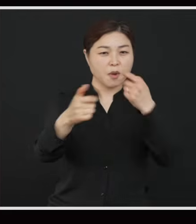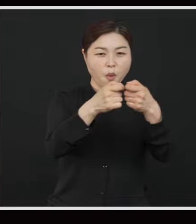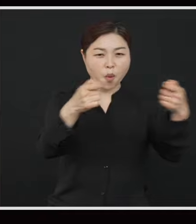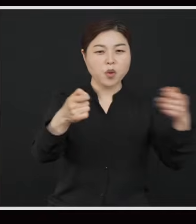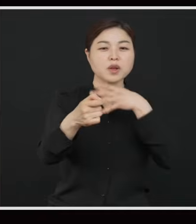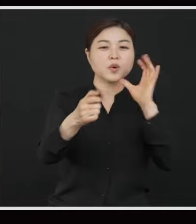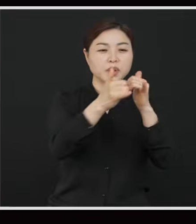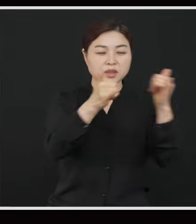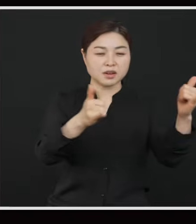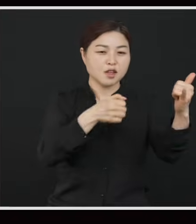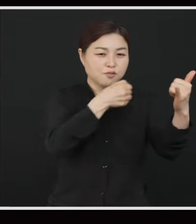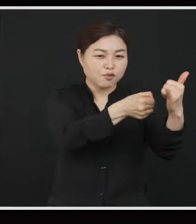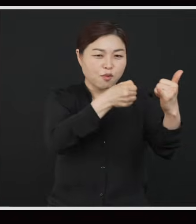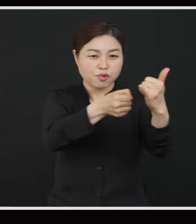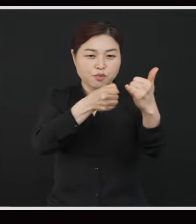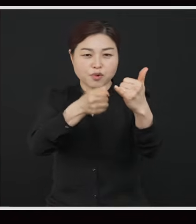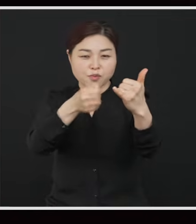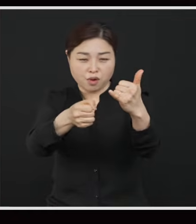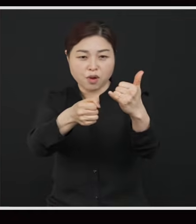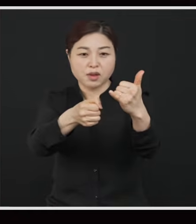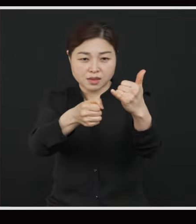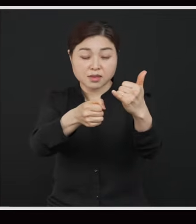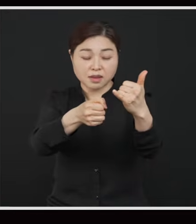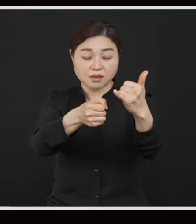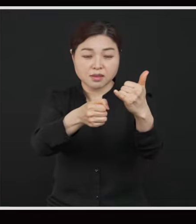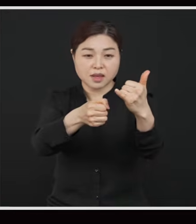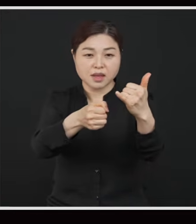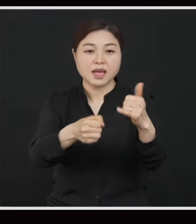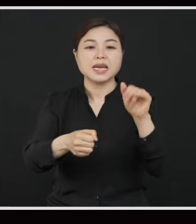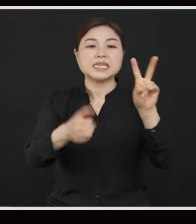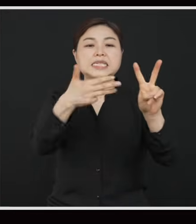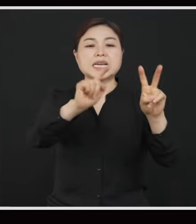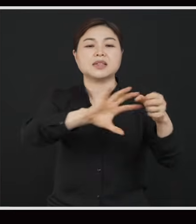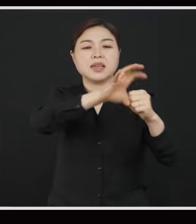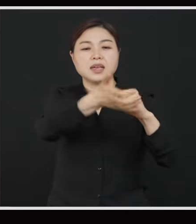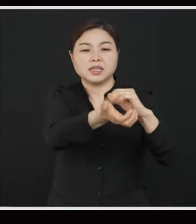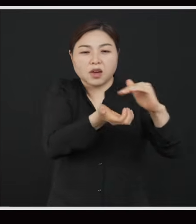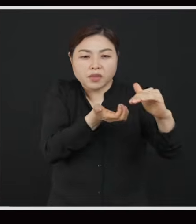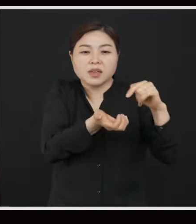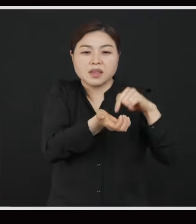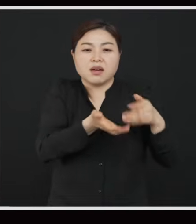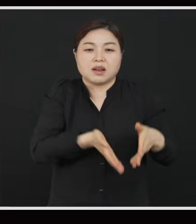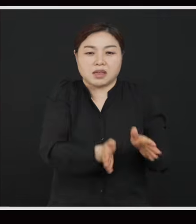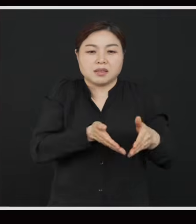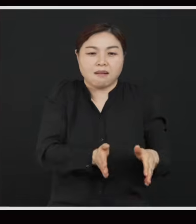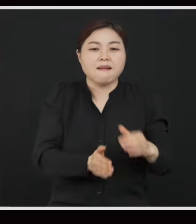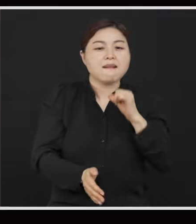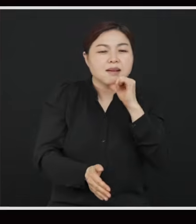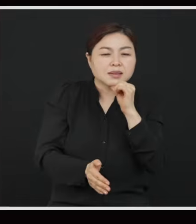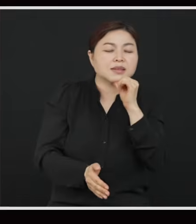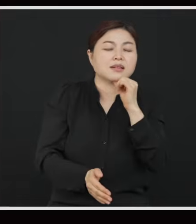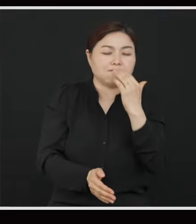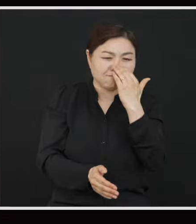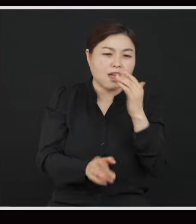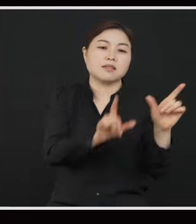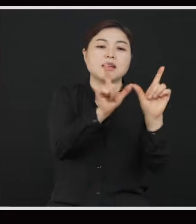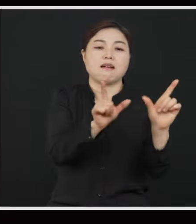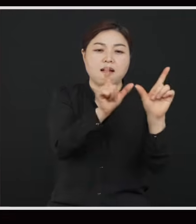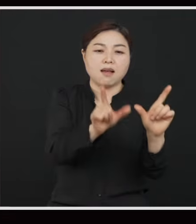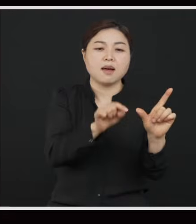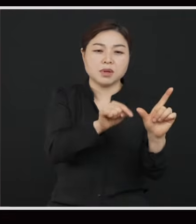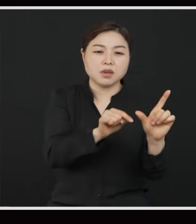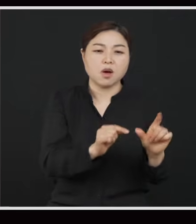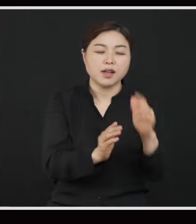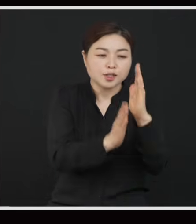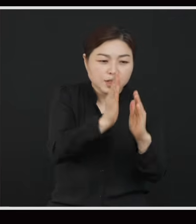노인들을 인터뷰를 해보니까 이분들이 2차 세계대전 이전에 태어나셔가지고 다 가난하게 검소하게 살면서 먹을